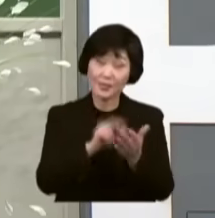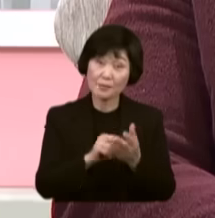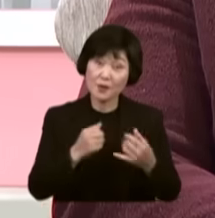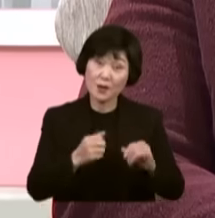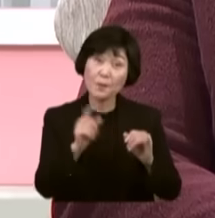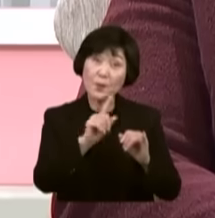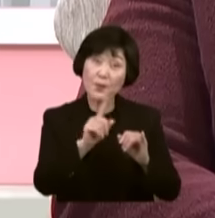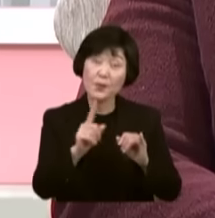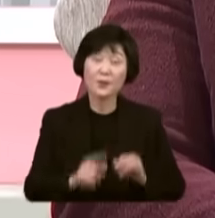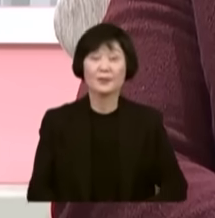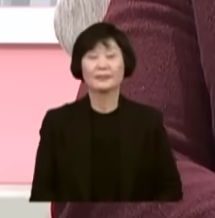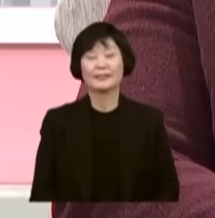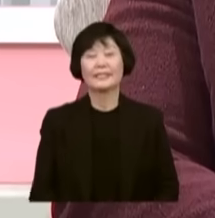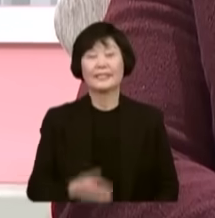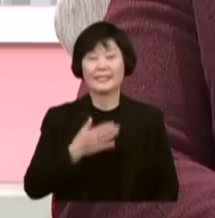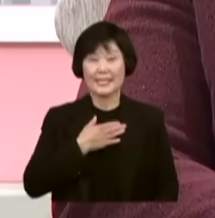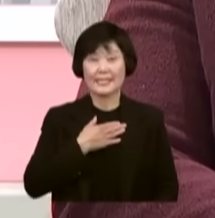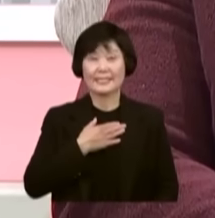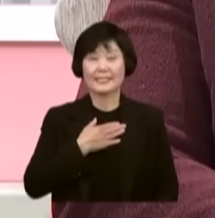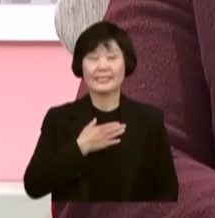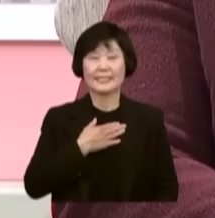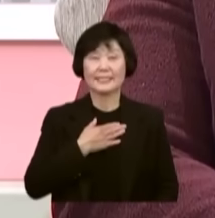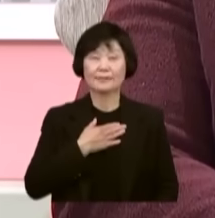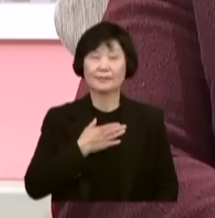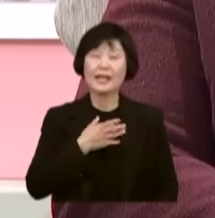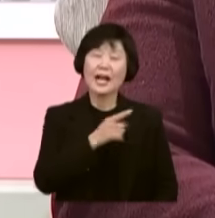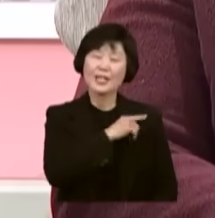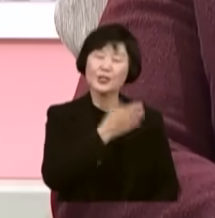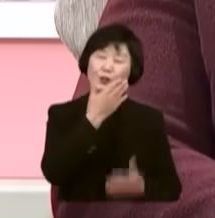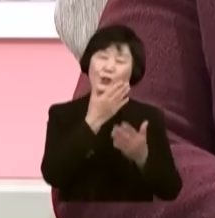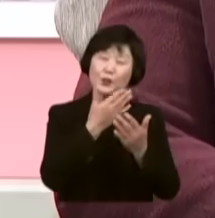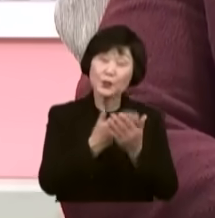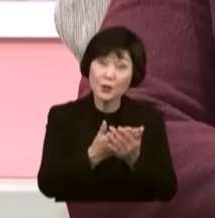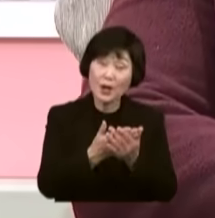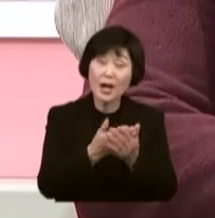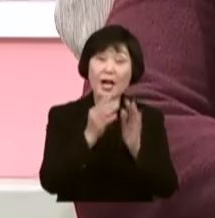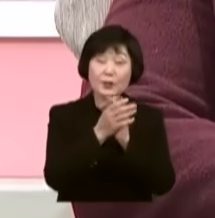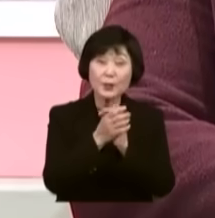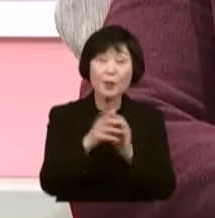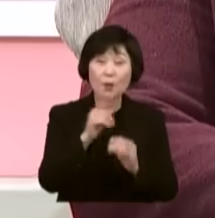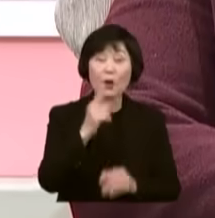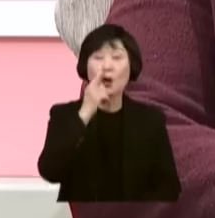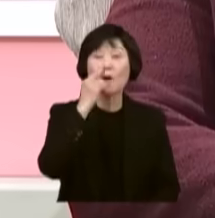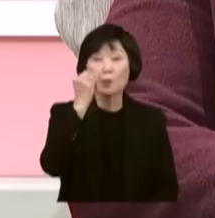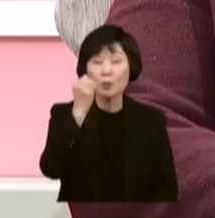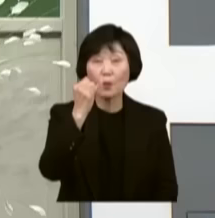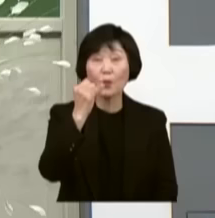일단 제일 중요한 거는 이제 부모님 건강, 네. 아빠 건강. 네. 엄마는 워낙 건강 관리를 잘